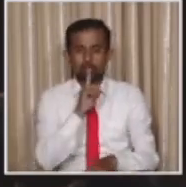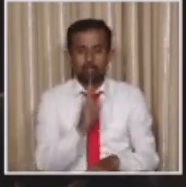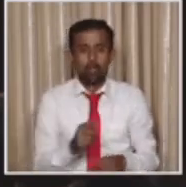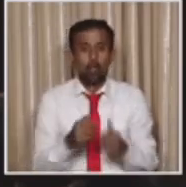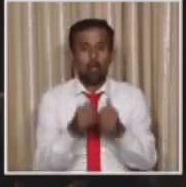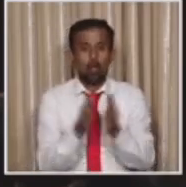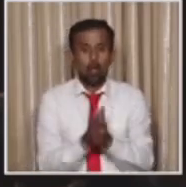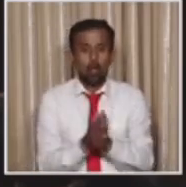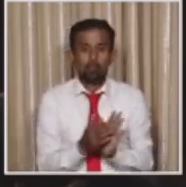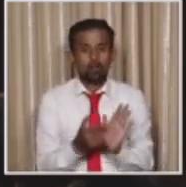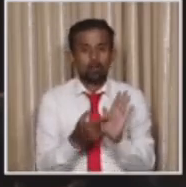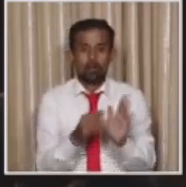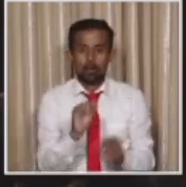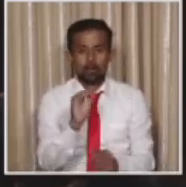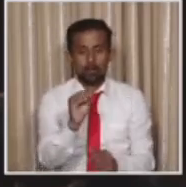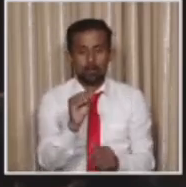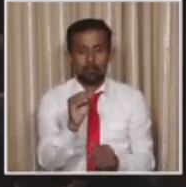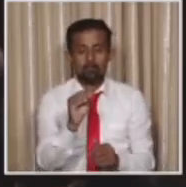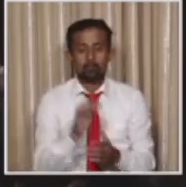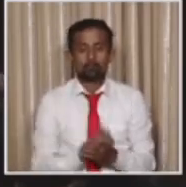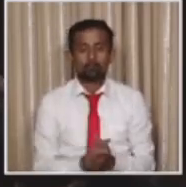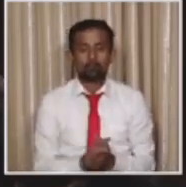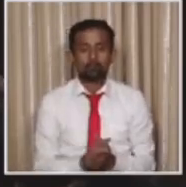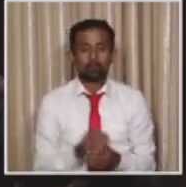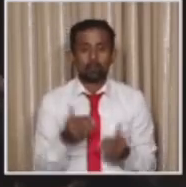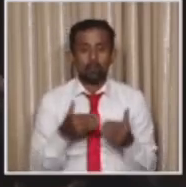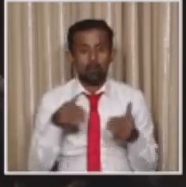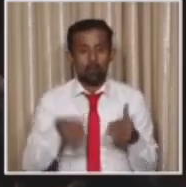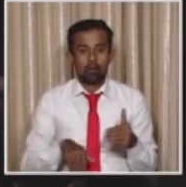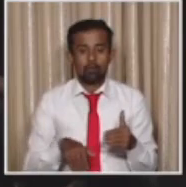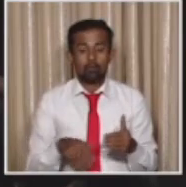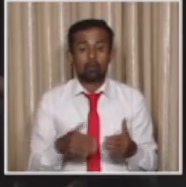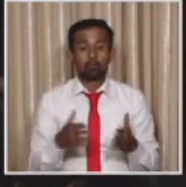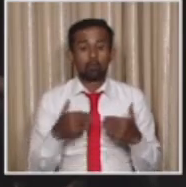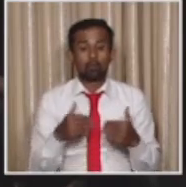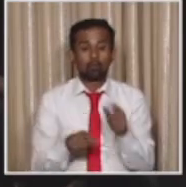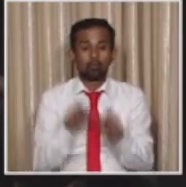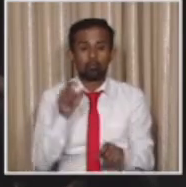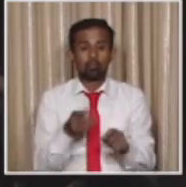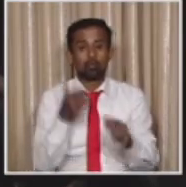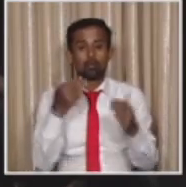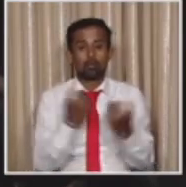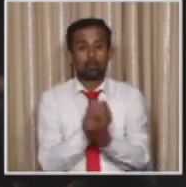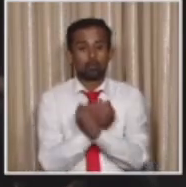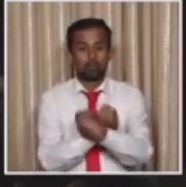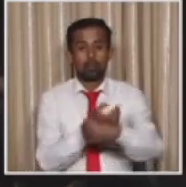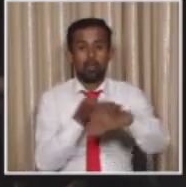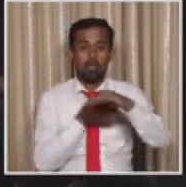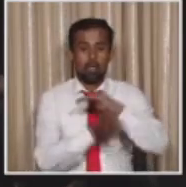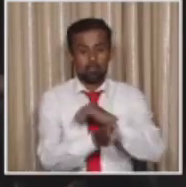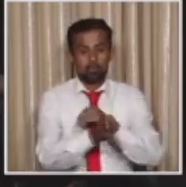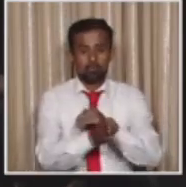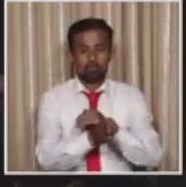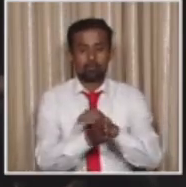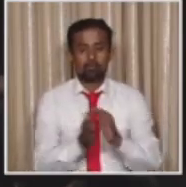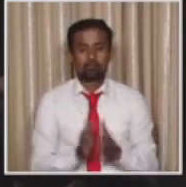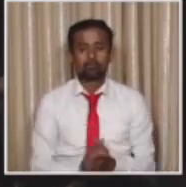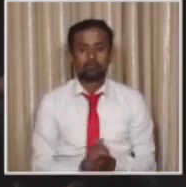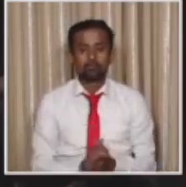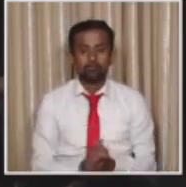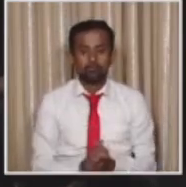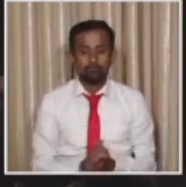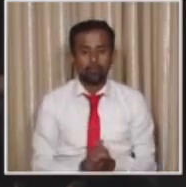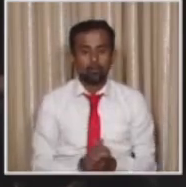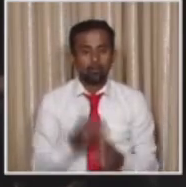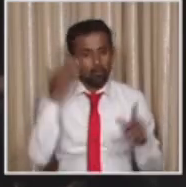මේවා අරගෙන ගියා නම් එහෙම. එහෙනම් ඉතින් අද තව සෑහෙන පිරිසක් ඇතුලේ ඉන්න තිබිච්ච වෙලාවක් තිබුණා. හැබැයි